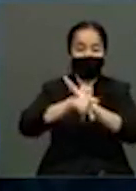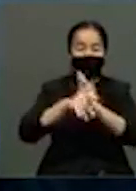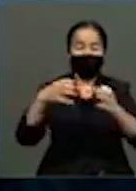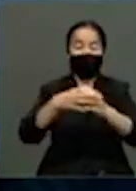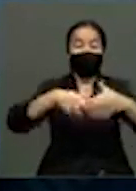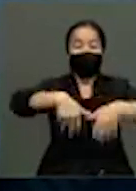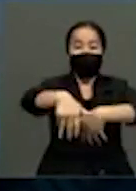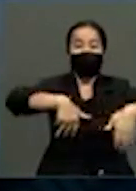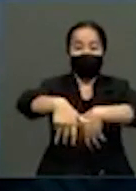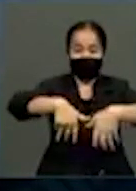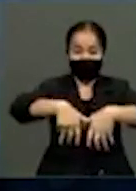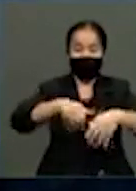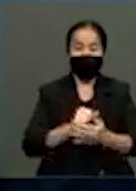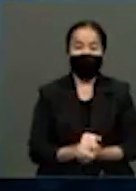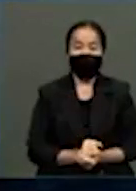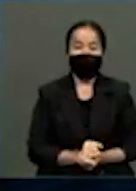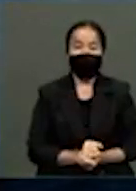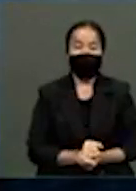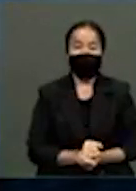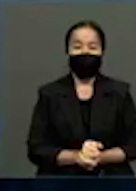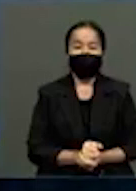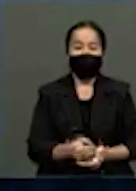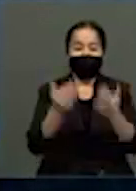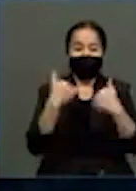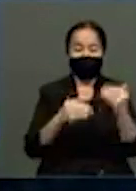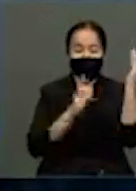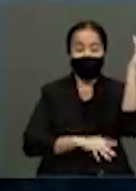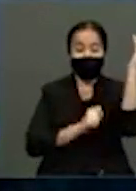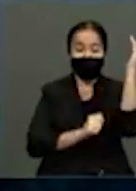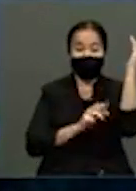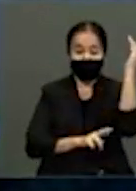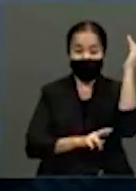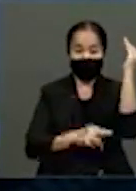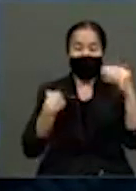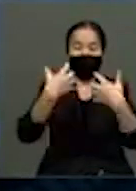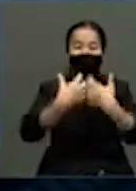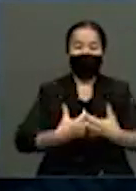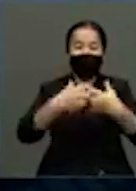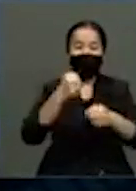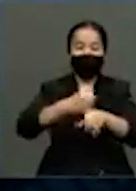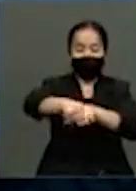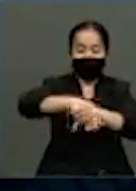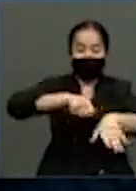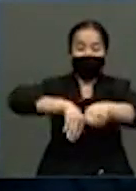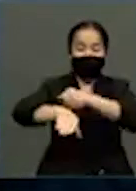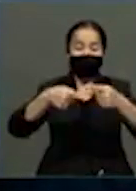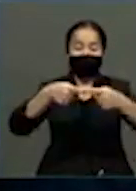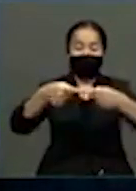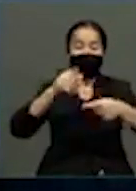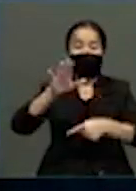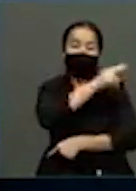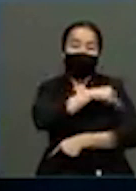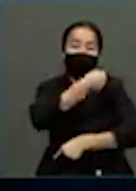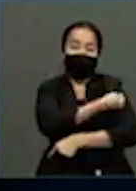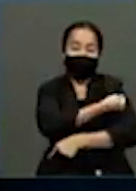บางทรายนะครับอันนี้32เป็นคลัสเตอร์ใหม่ตรังที่กันตังนะครับโรงงานผลิตถุงมือยางทาง